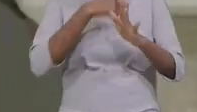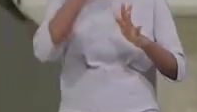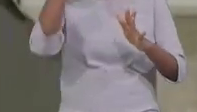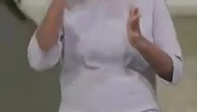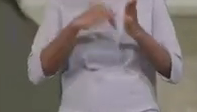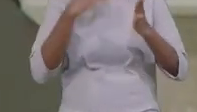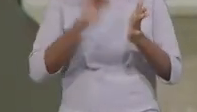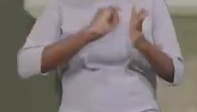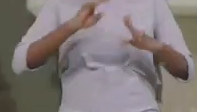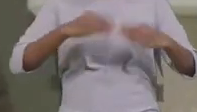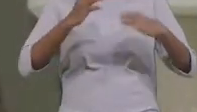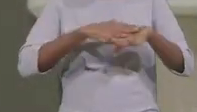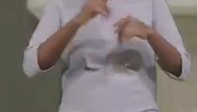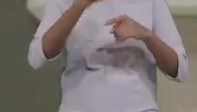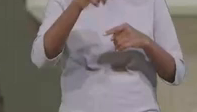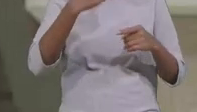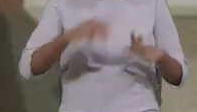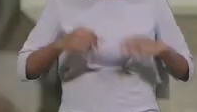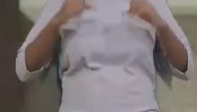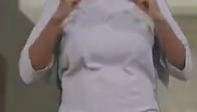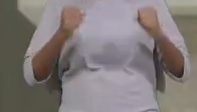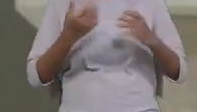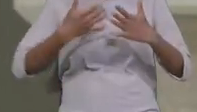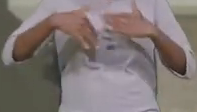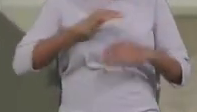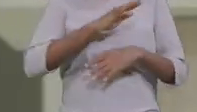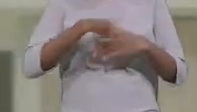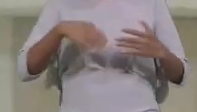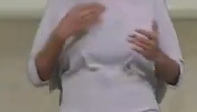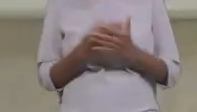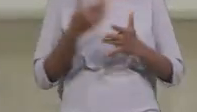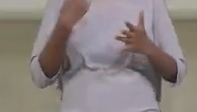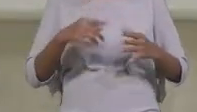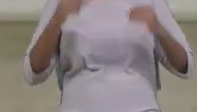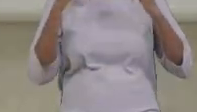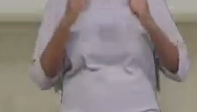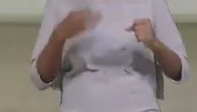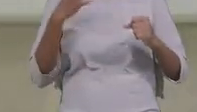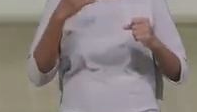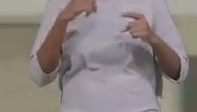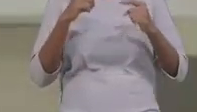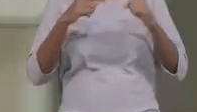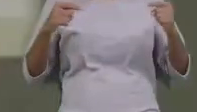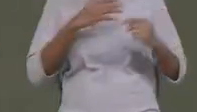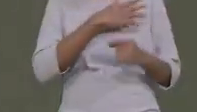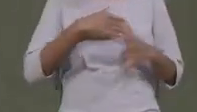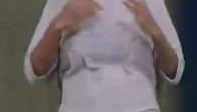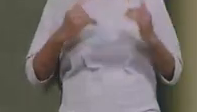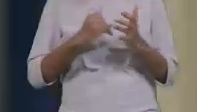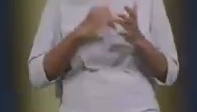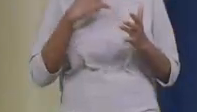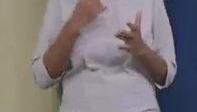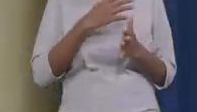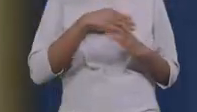Parce qu'il dit, je vous ai donné le pouvoir, c'est toute la puissance de l'ennemi. Et il